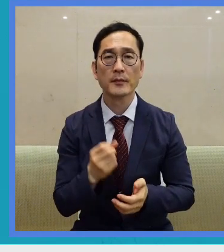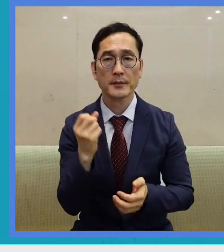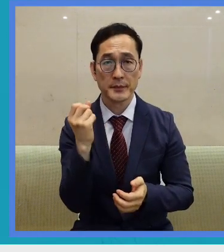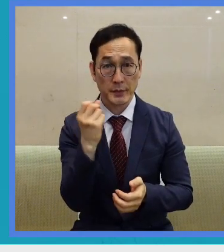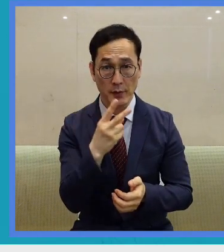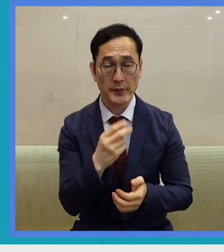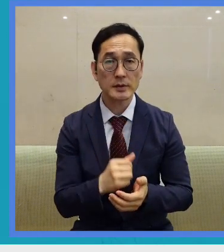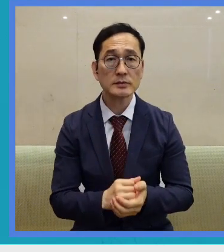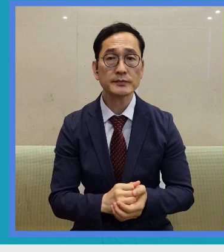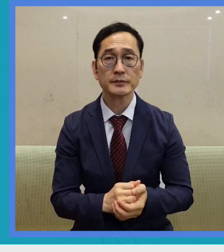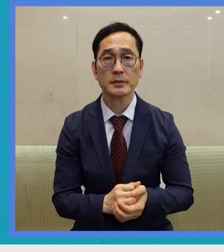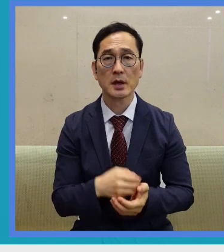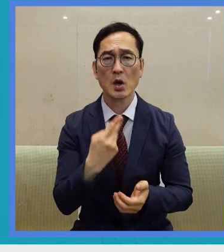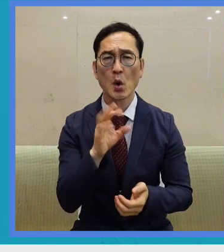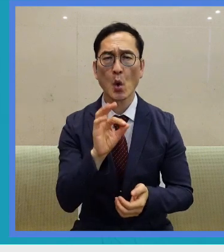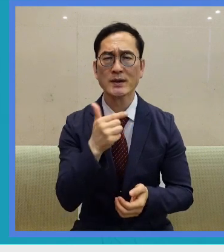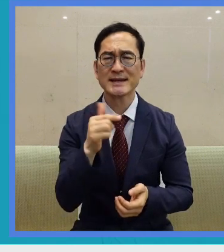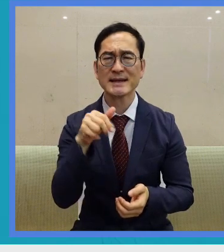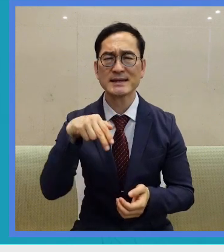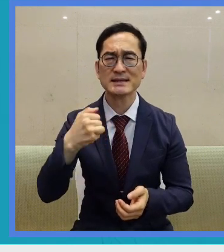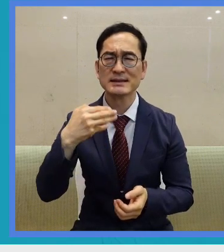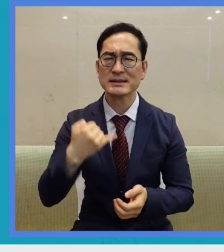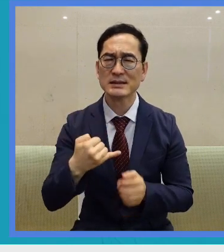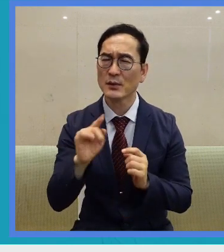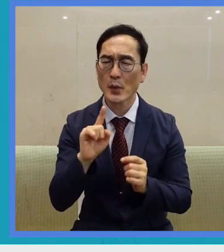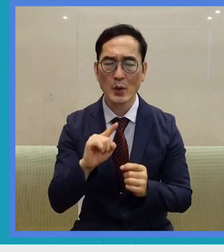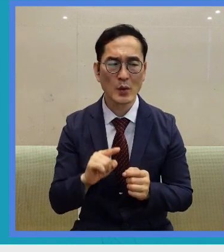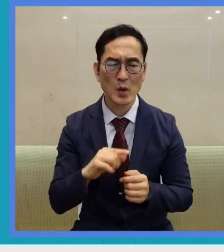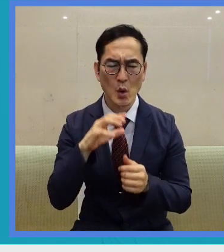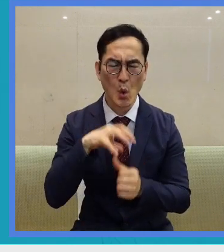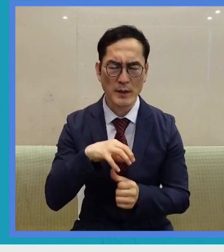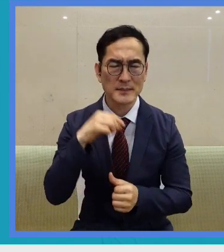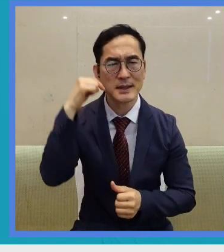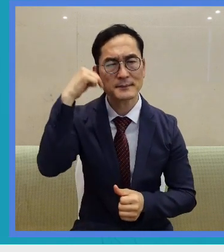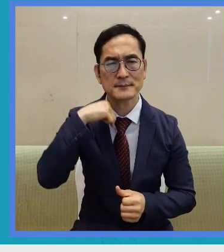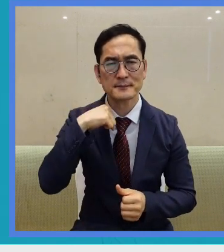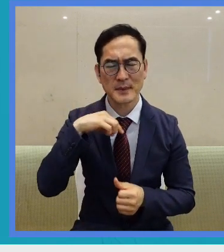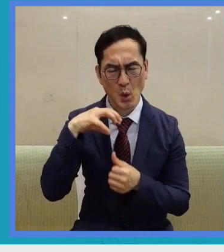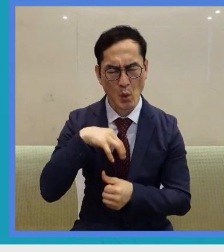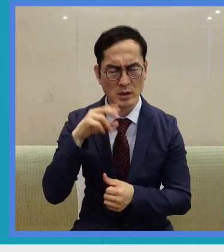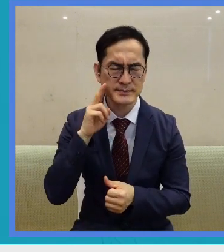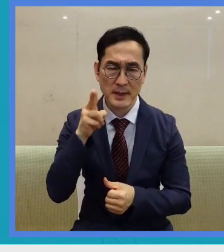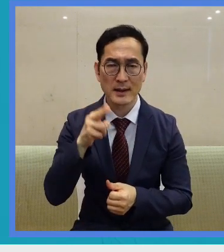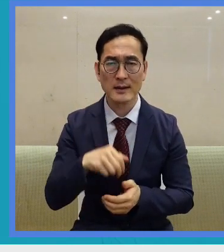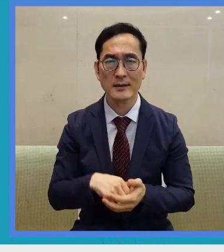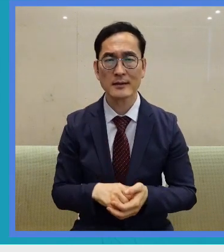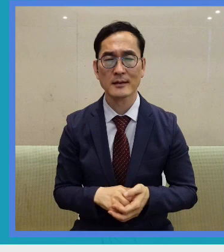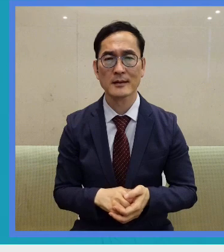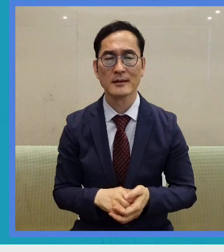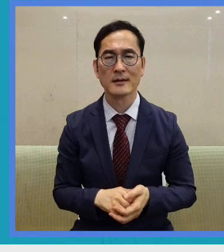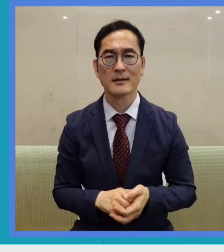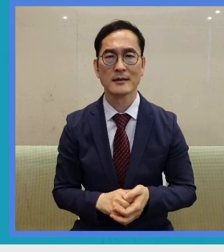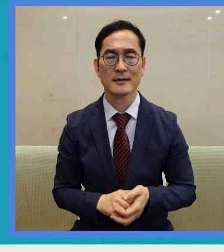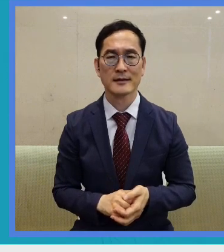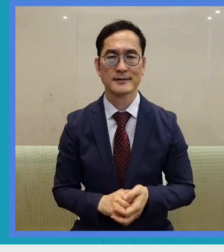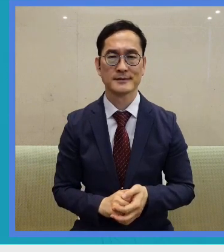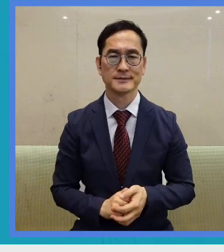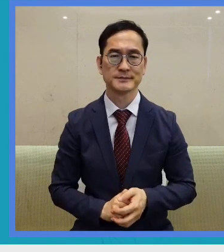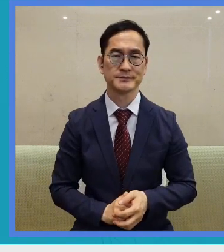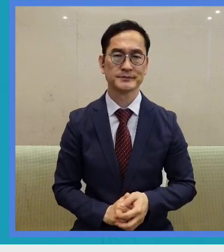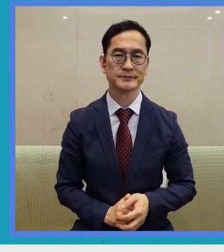것들은 론리니스라고 하는 고립감에 대한 호소였습니다. 약 18%가 코로나 시기에 호소를